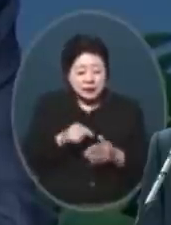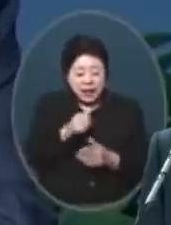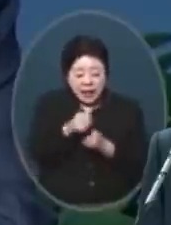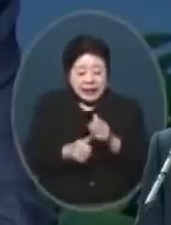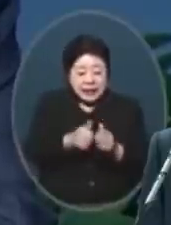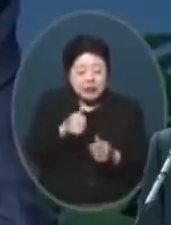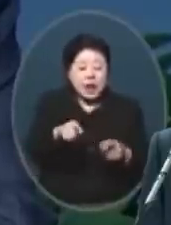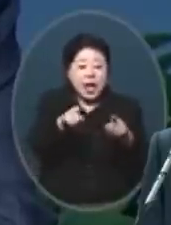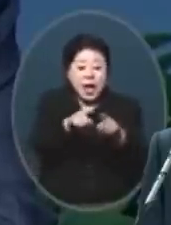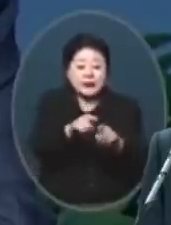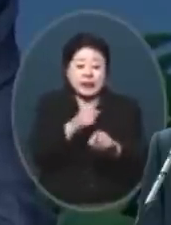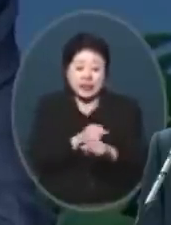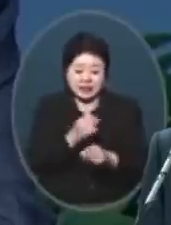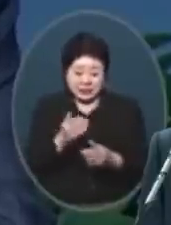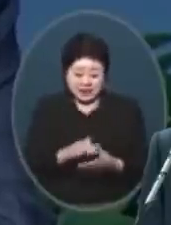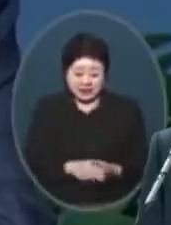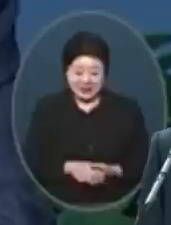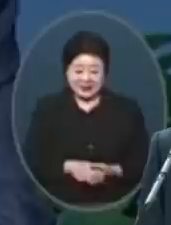하나님과 동행해야 되는 것입니다.